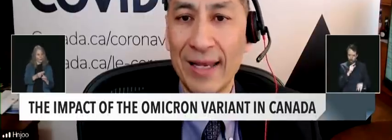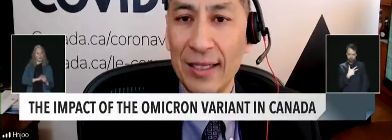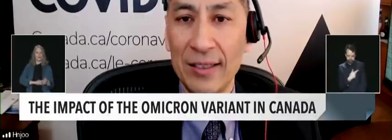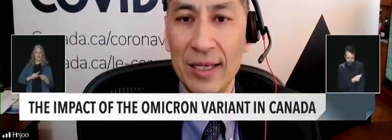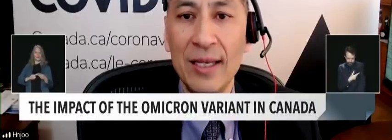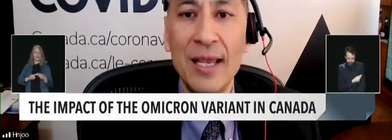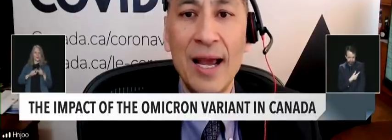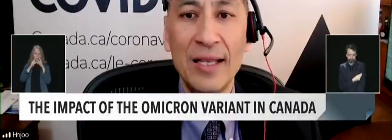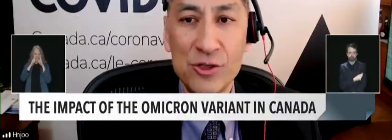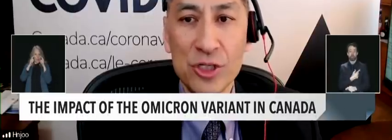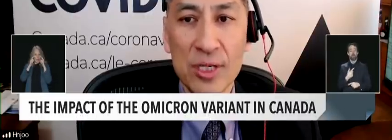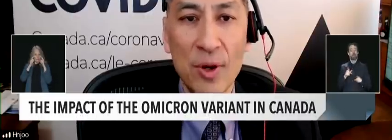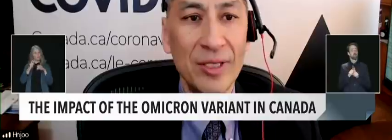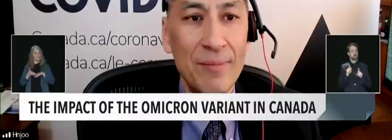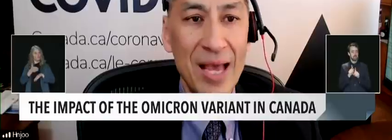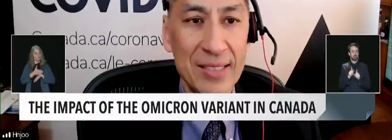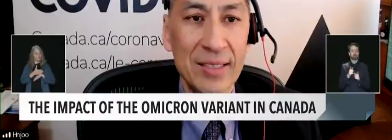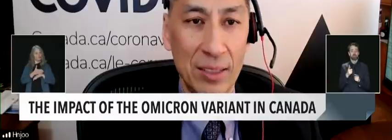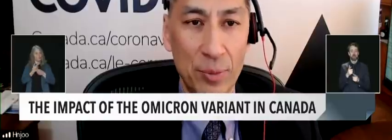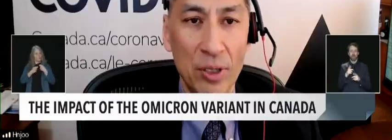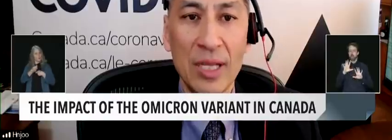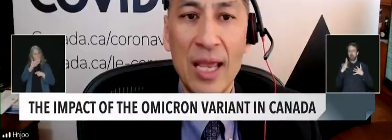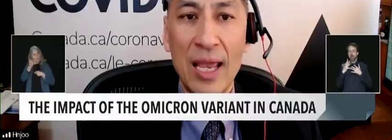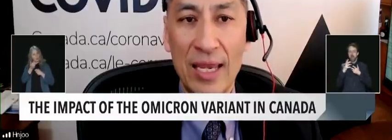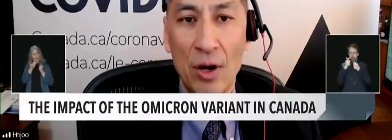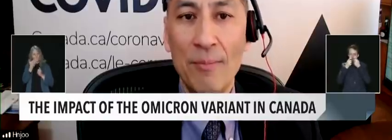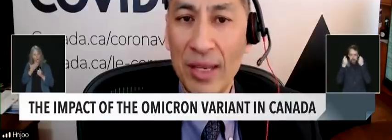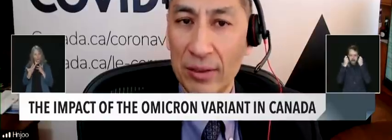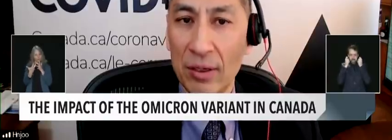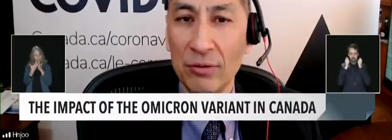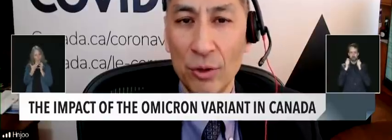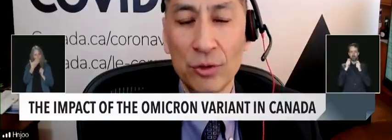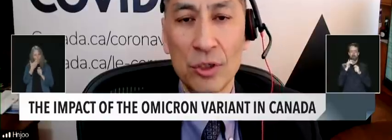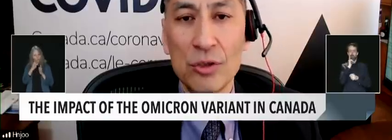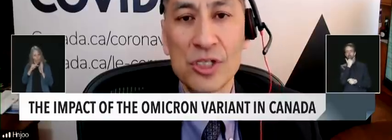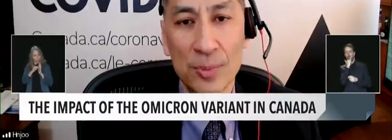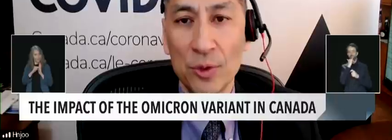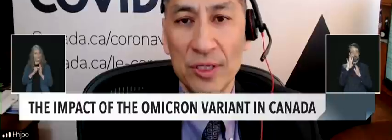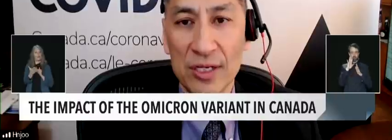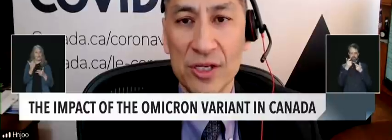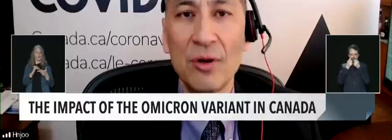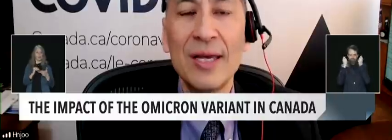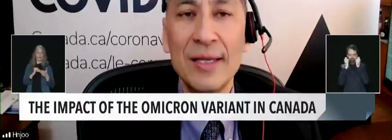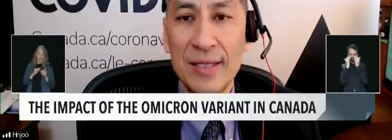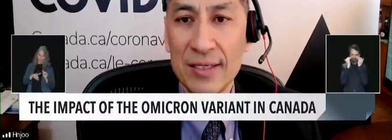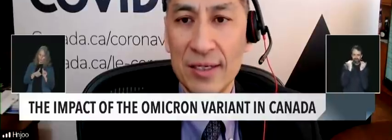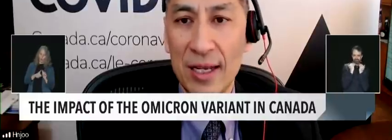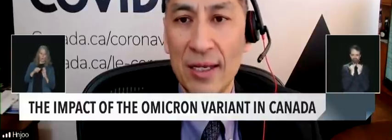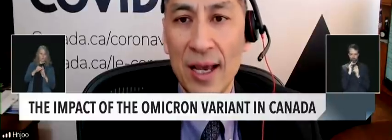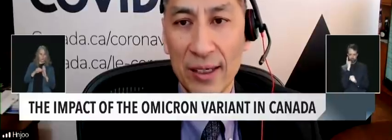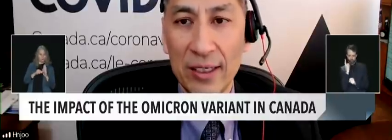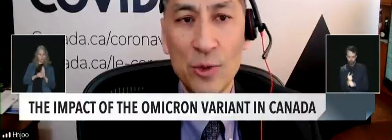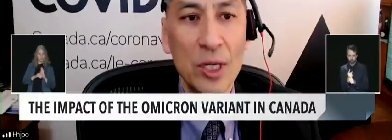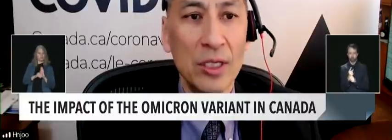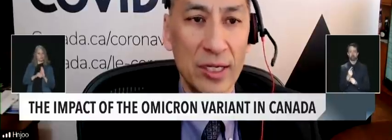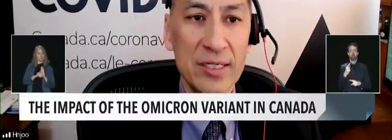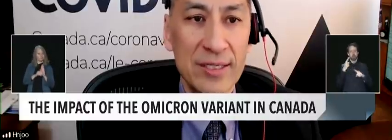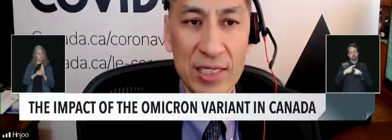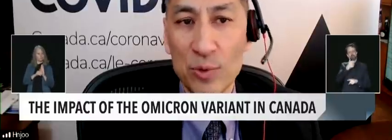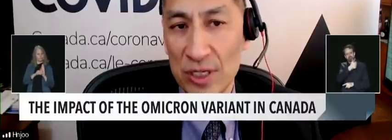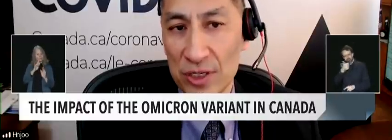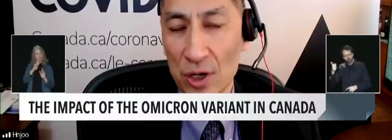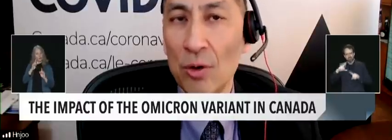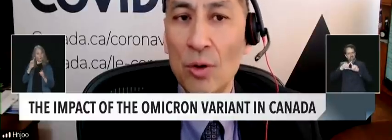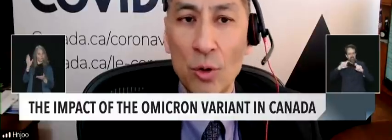améliorant la qualité à l'ajustement des masques qu'ils portent et en maintenant d'autres couches de protection destinées à